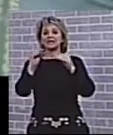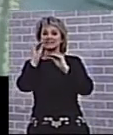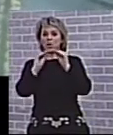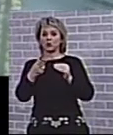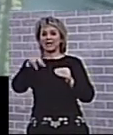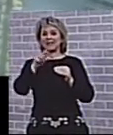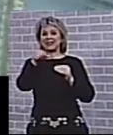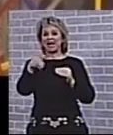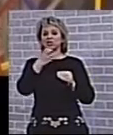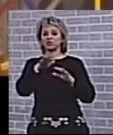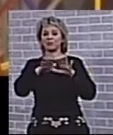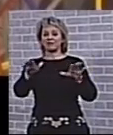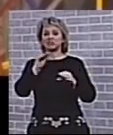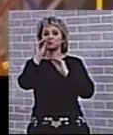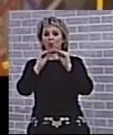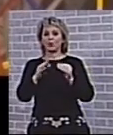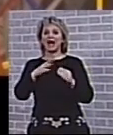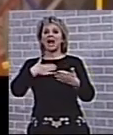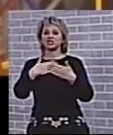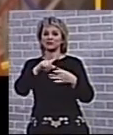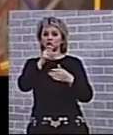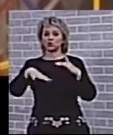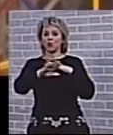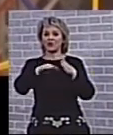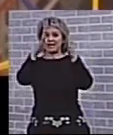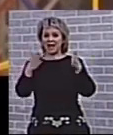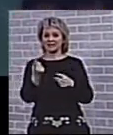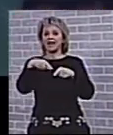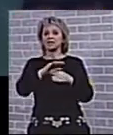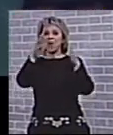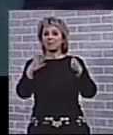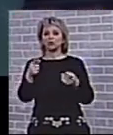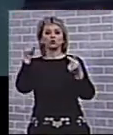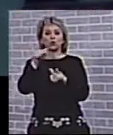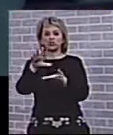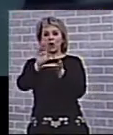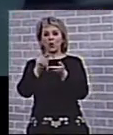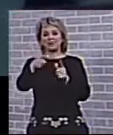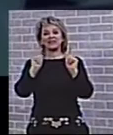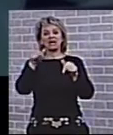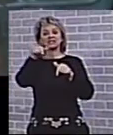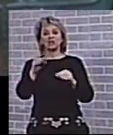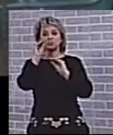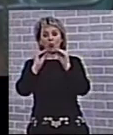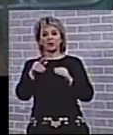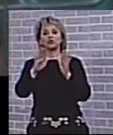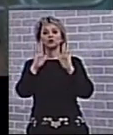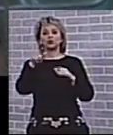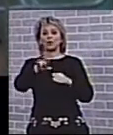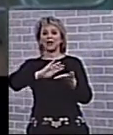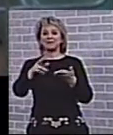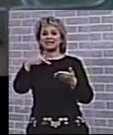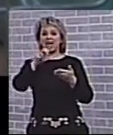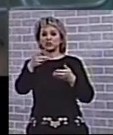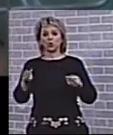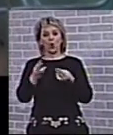загрузка имитаторов тепловыделяющих сборок в активную зону реактора. Эти аппараты – точная копия настоящих сборок, только без